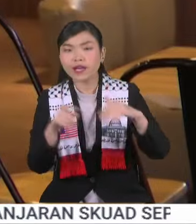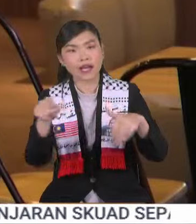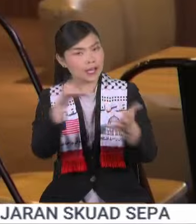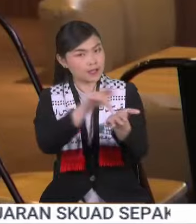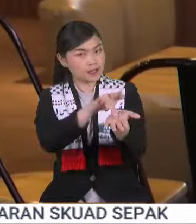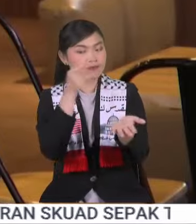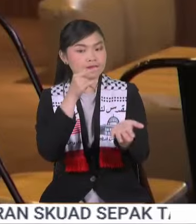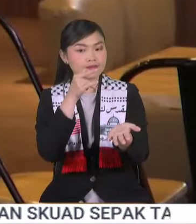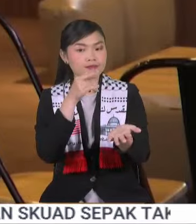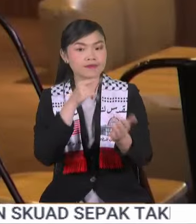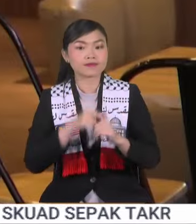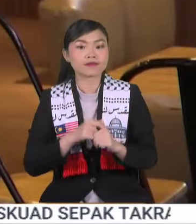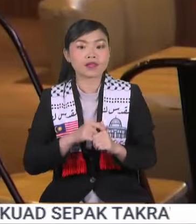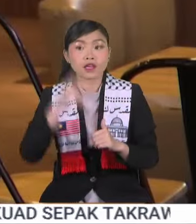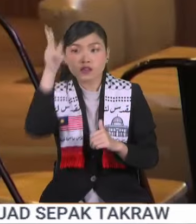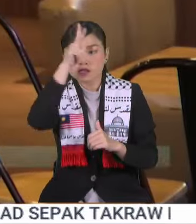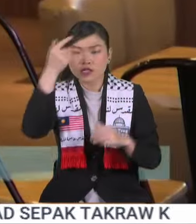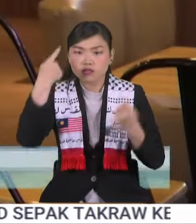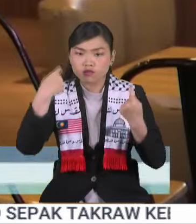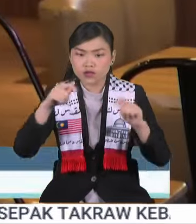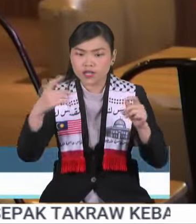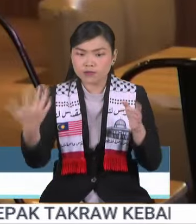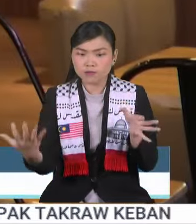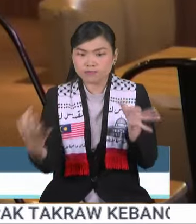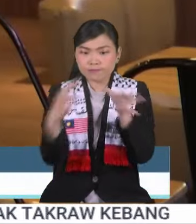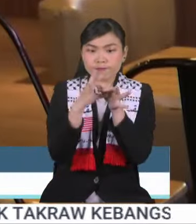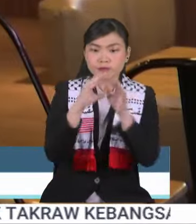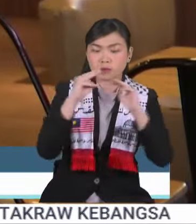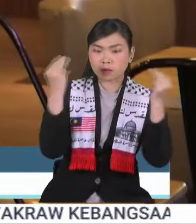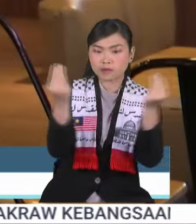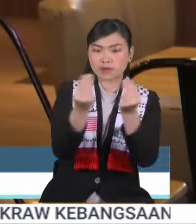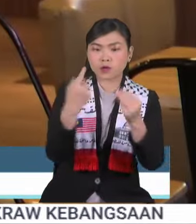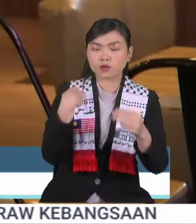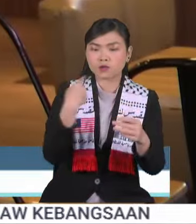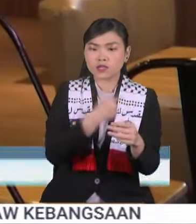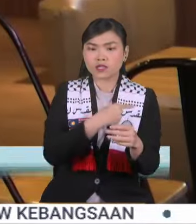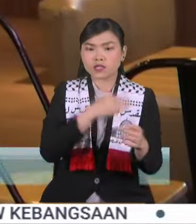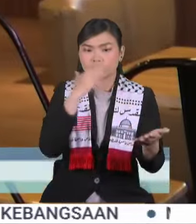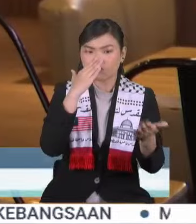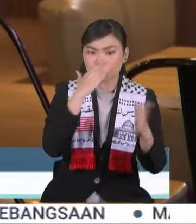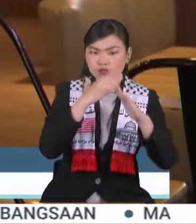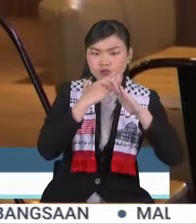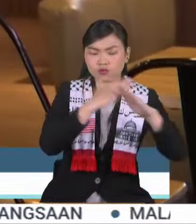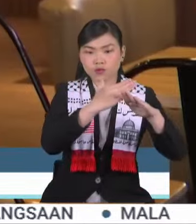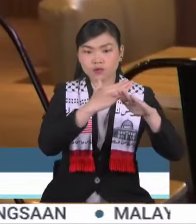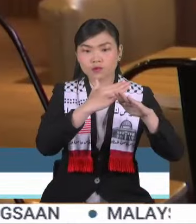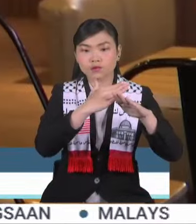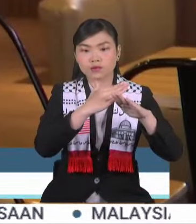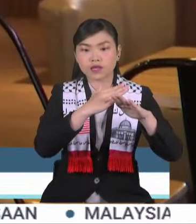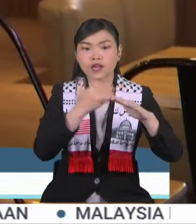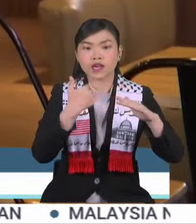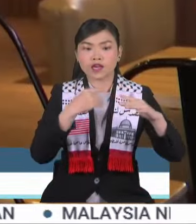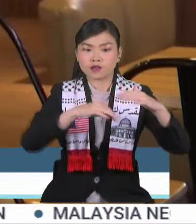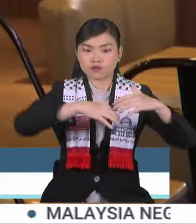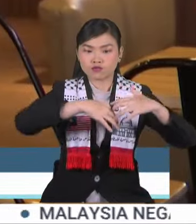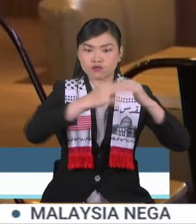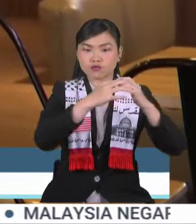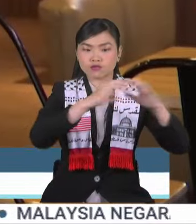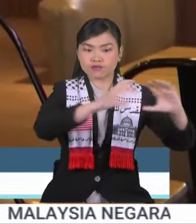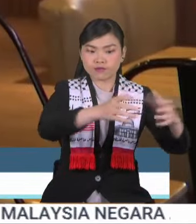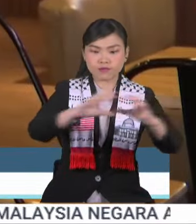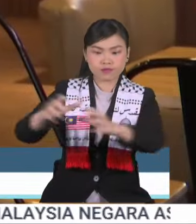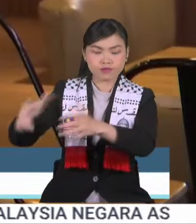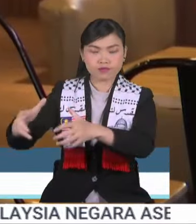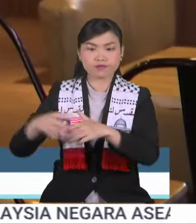pendekatan kerajaan kepada masyarakat, rakyat, di mana kita bendung daripada terus meleluasa kartel-kartel ini. Dan